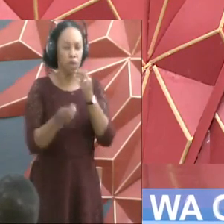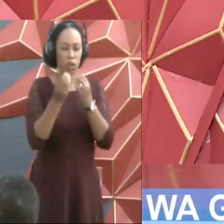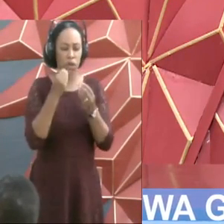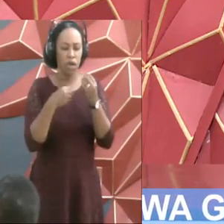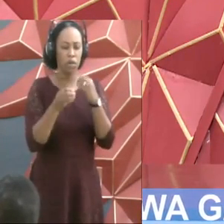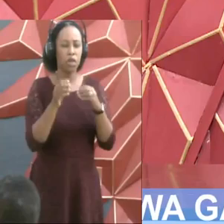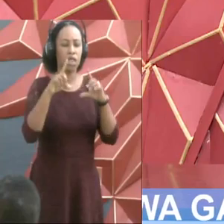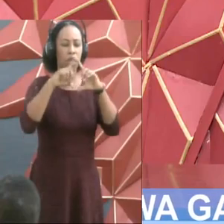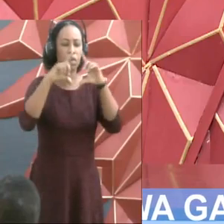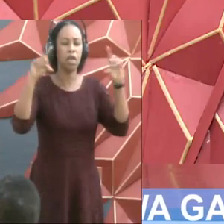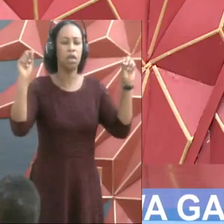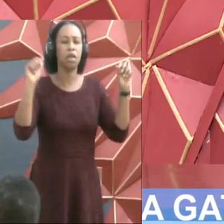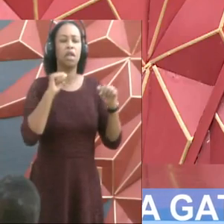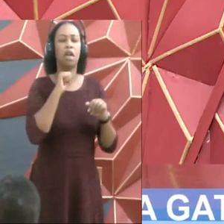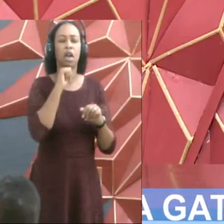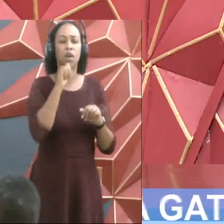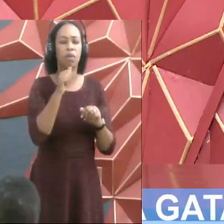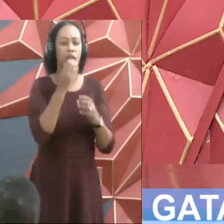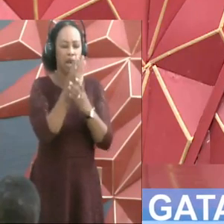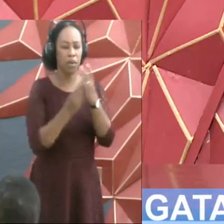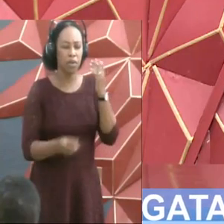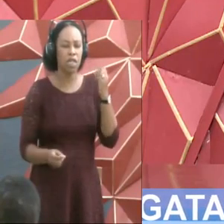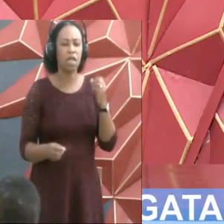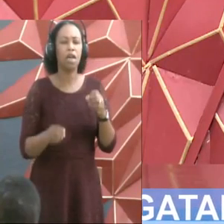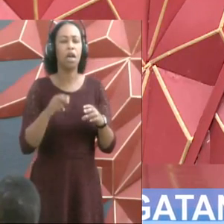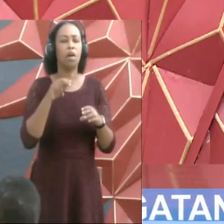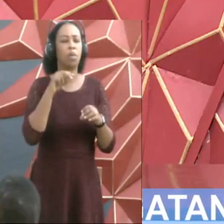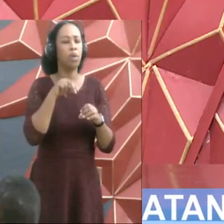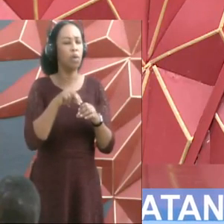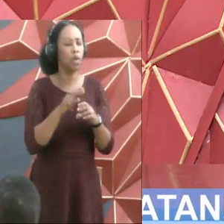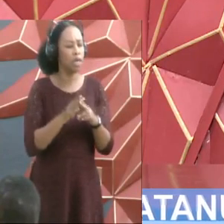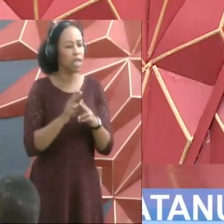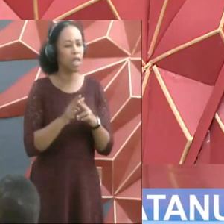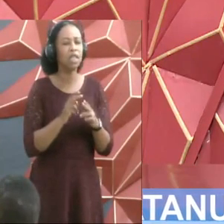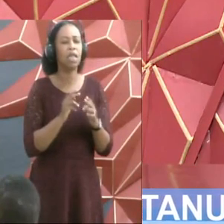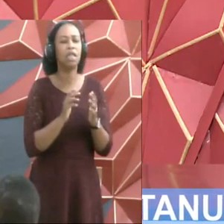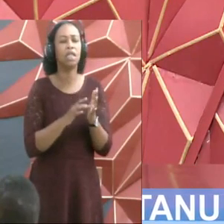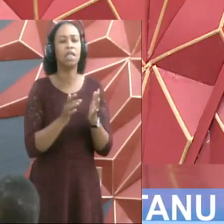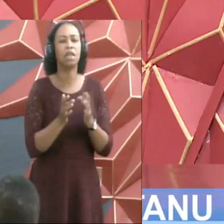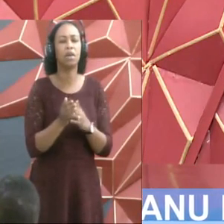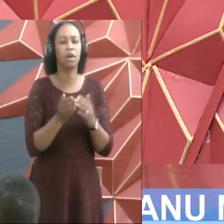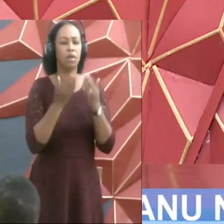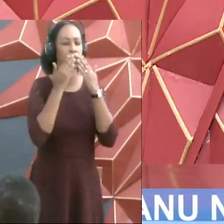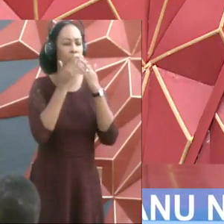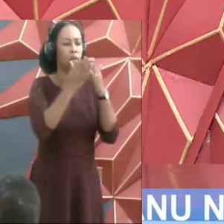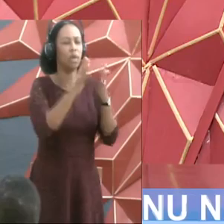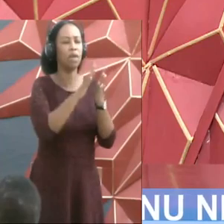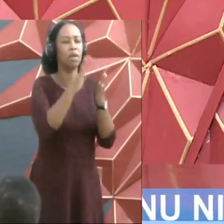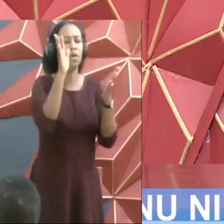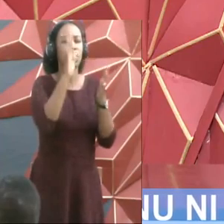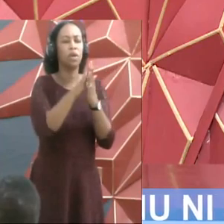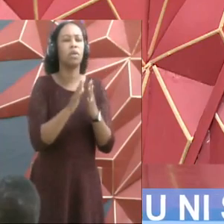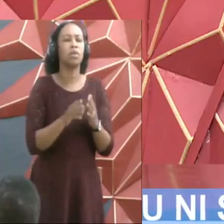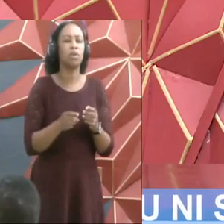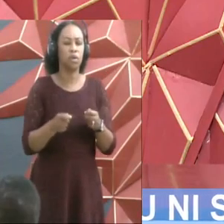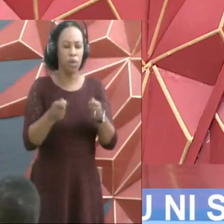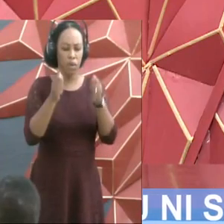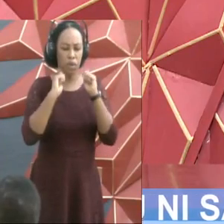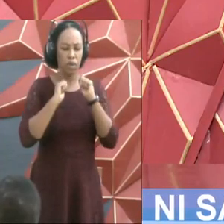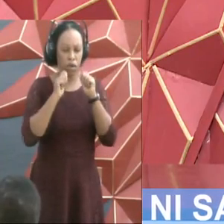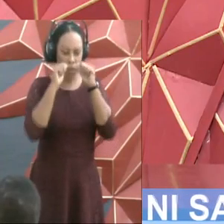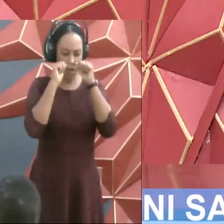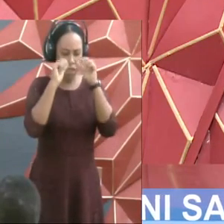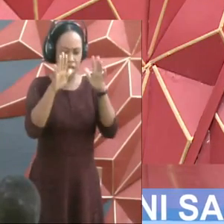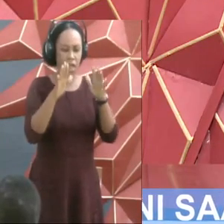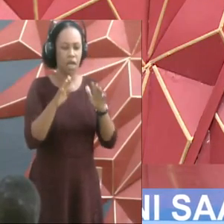ta parole. Que ça ne soit pas lui. Mais que ton nom soit loué, glorifié. Qu'il soit branché au ciel et que nous aussi nous ayons la